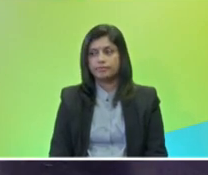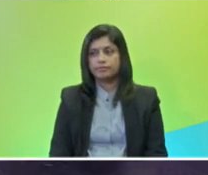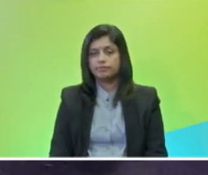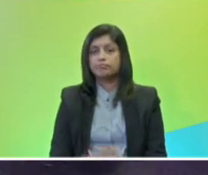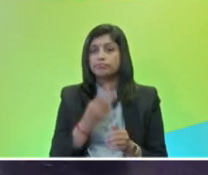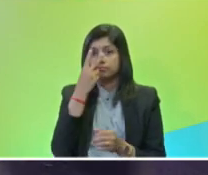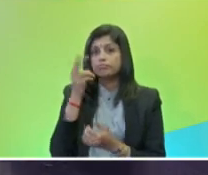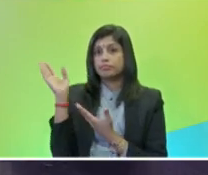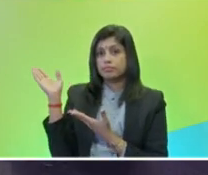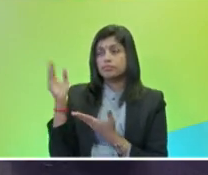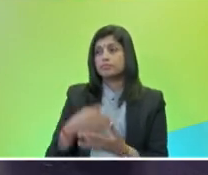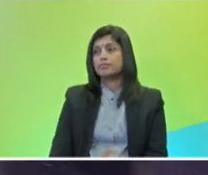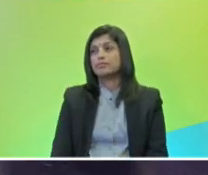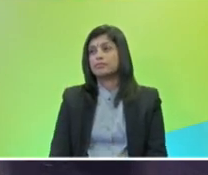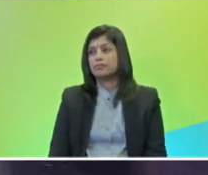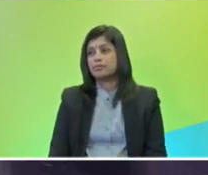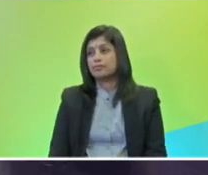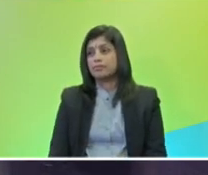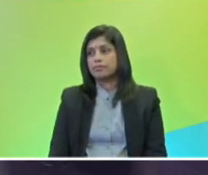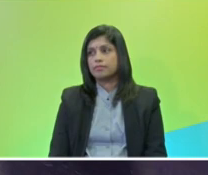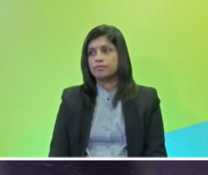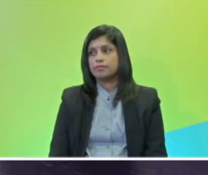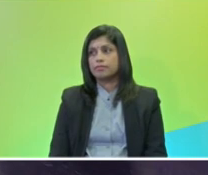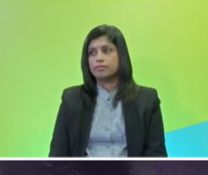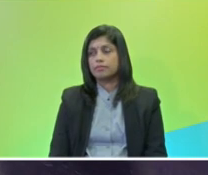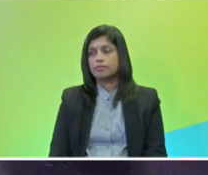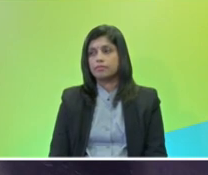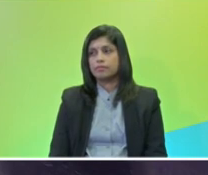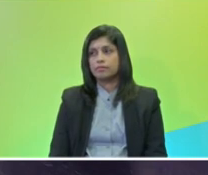jadi numpak sebelah kaki saja sebelah kaki